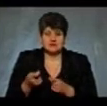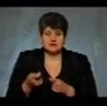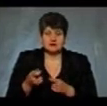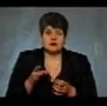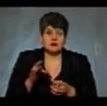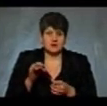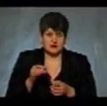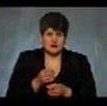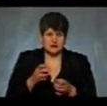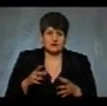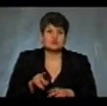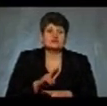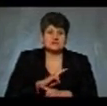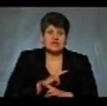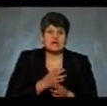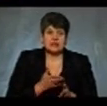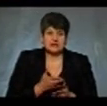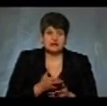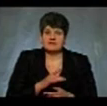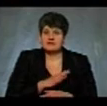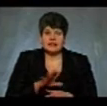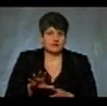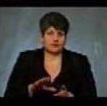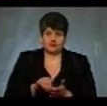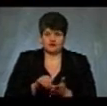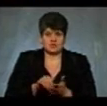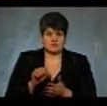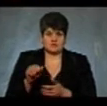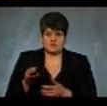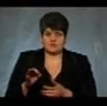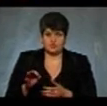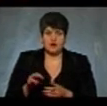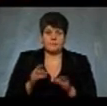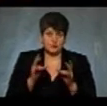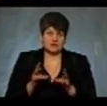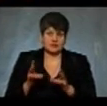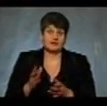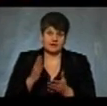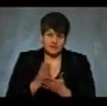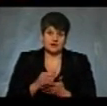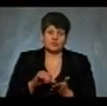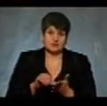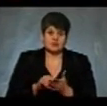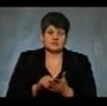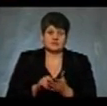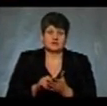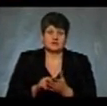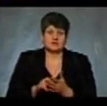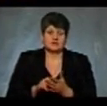загинула. І він не був учасником бойових дій. Але з постраждалих є учасник бойових дій, який